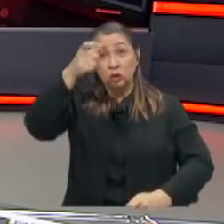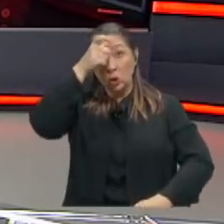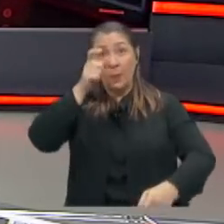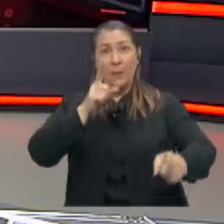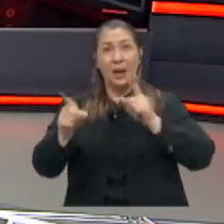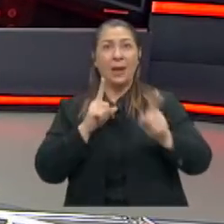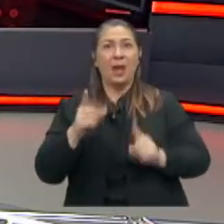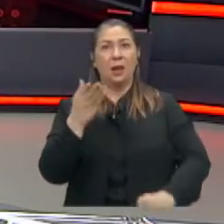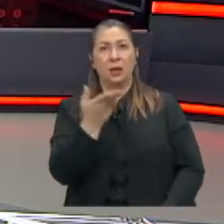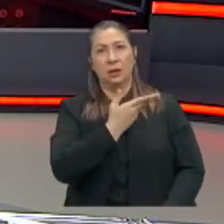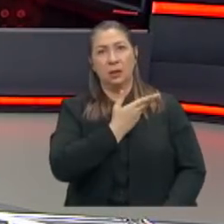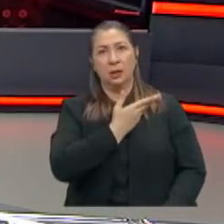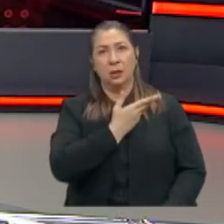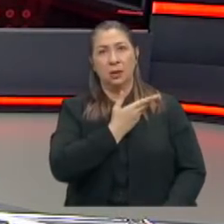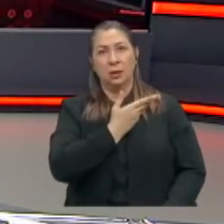mahkemeleri.